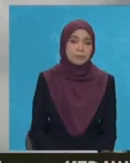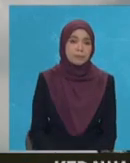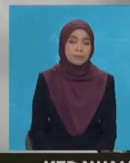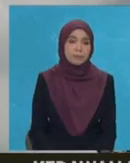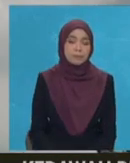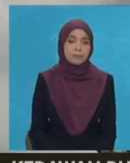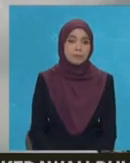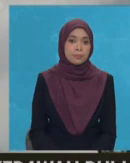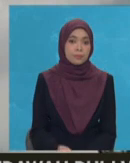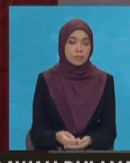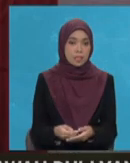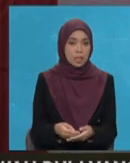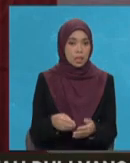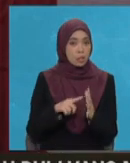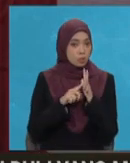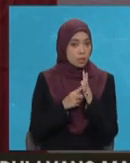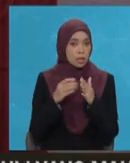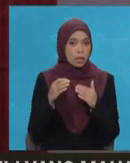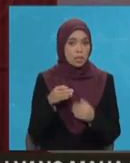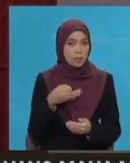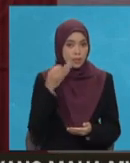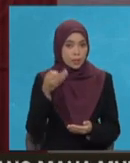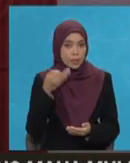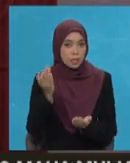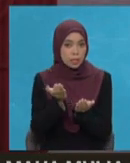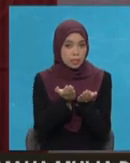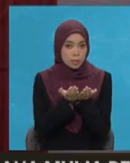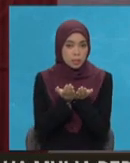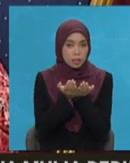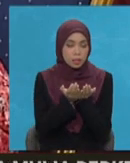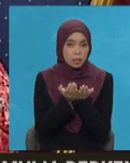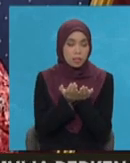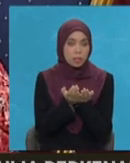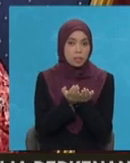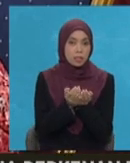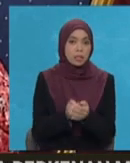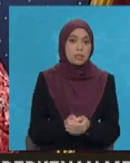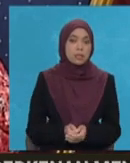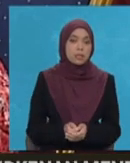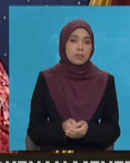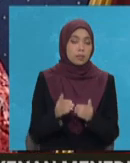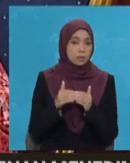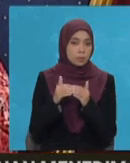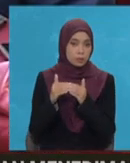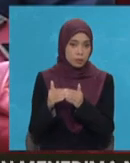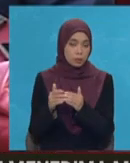bacaan surah al-fatihah dipimpin oleh Awang alias bin Haji Abu Bakar pengarang pusat